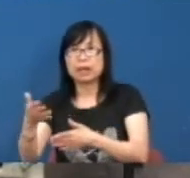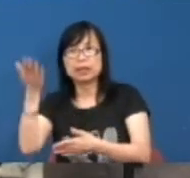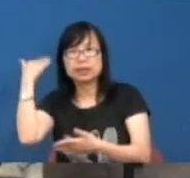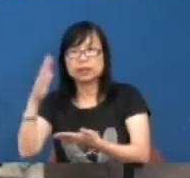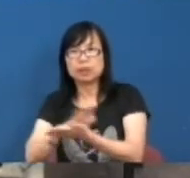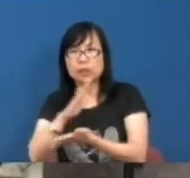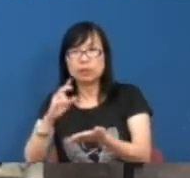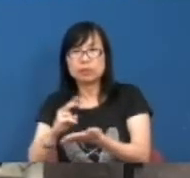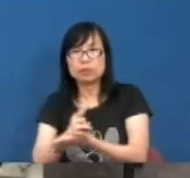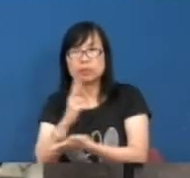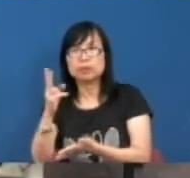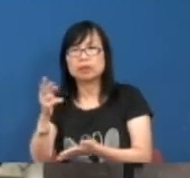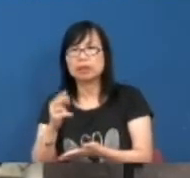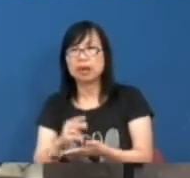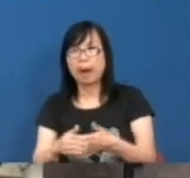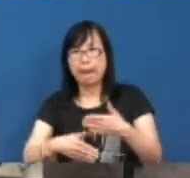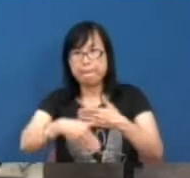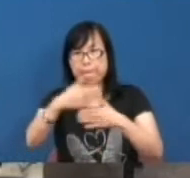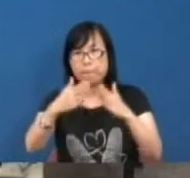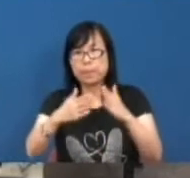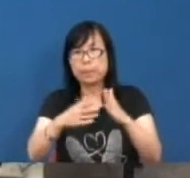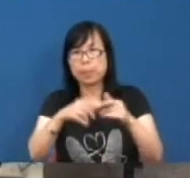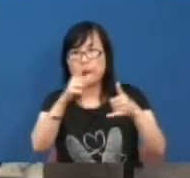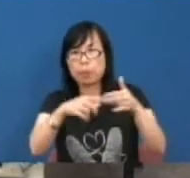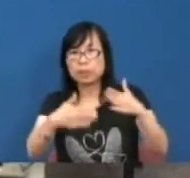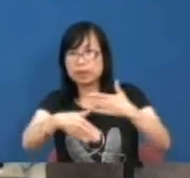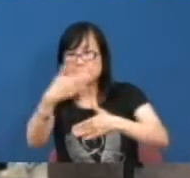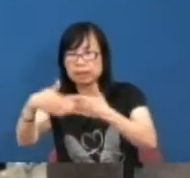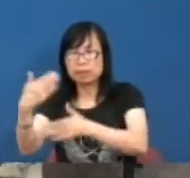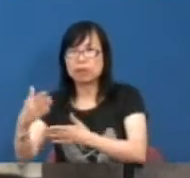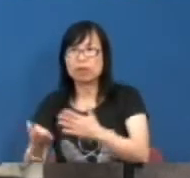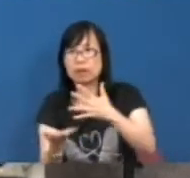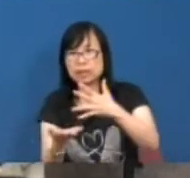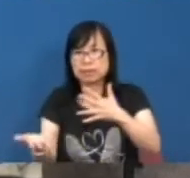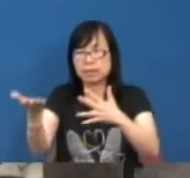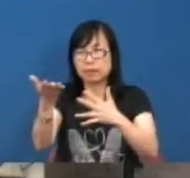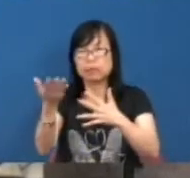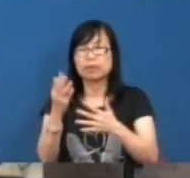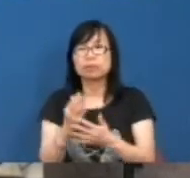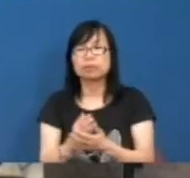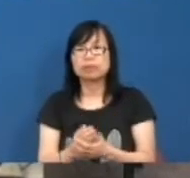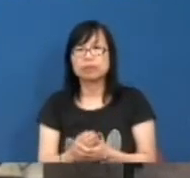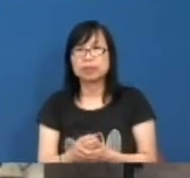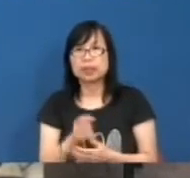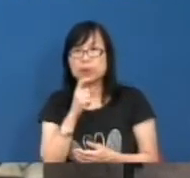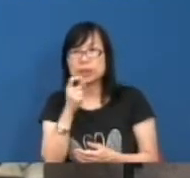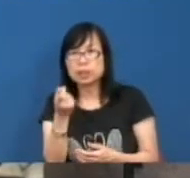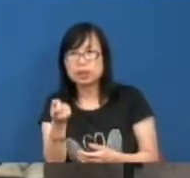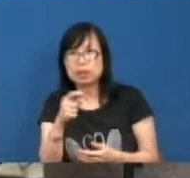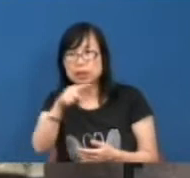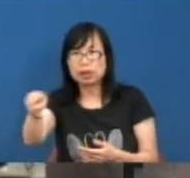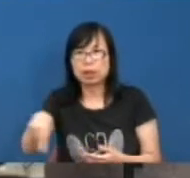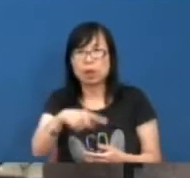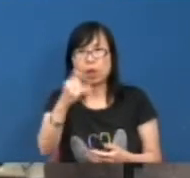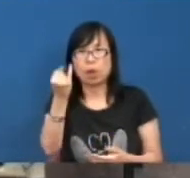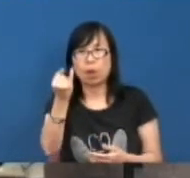係差唔多每一層樓咧你。升幅在兩年之內咧，係有啲區域係超過六